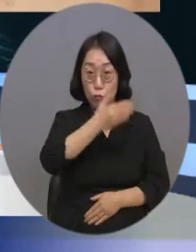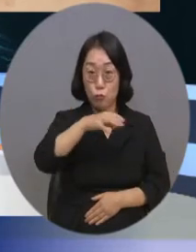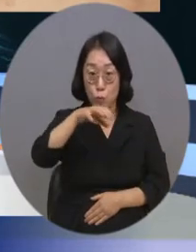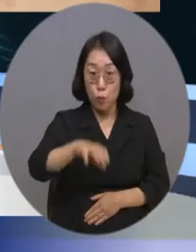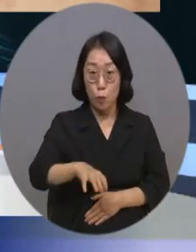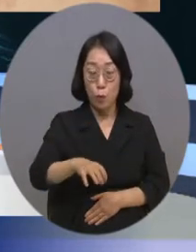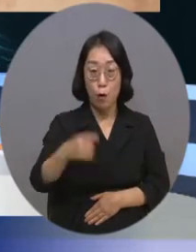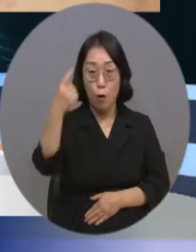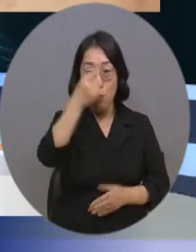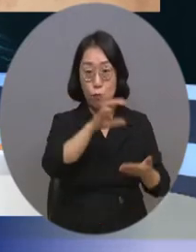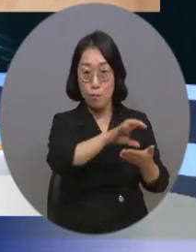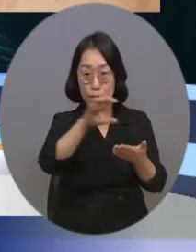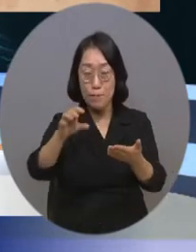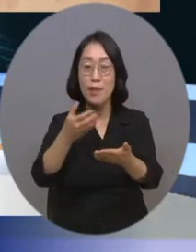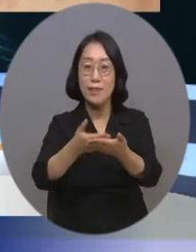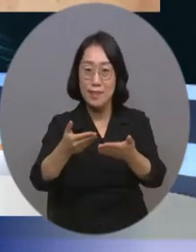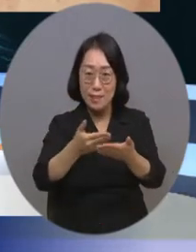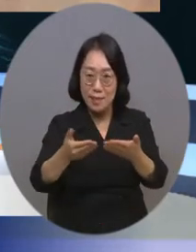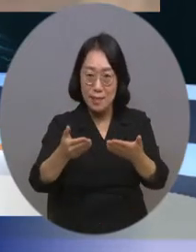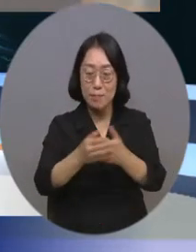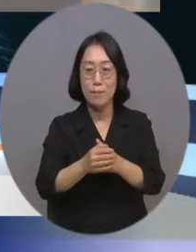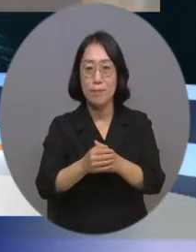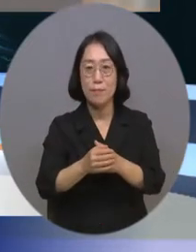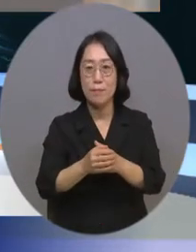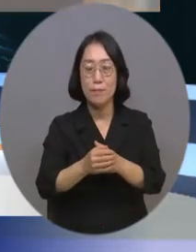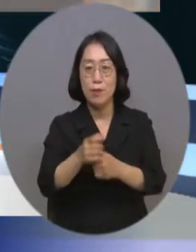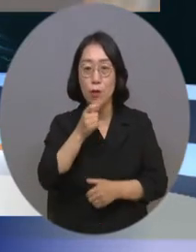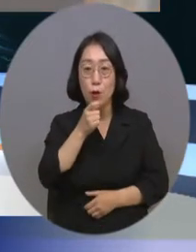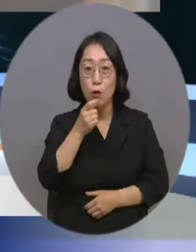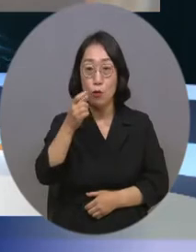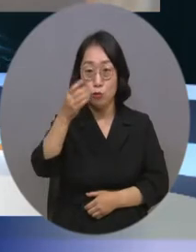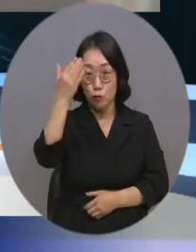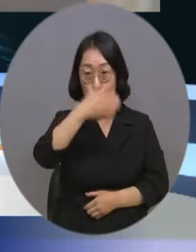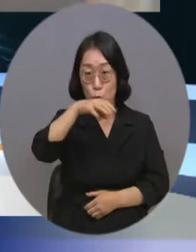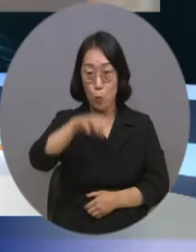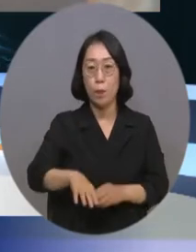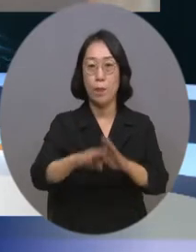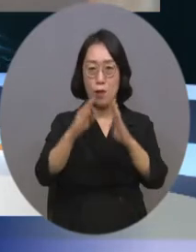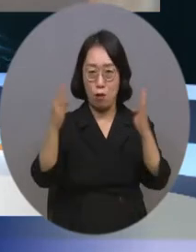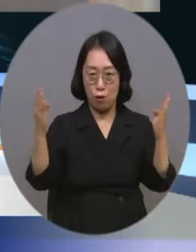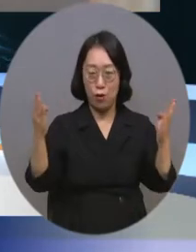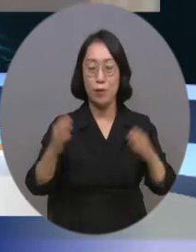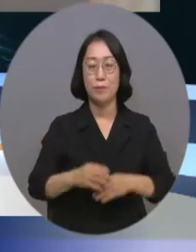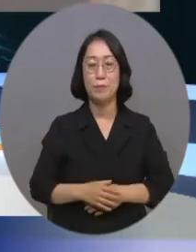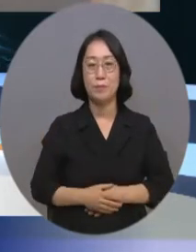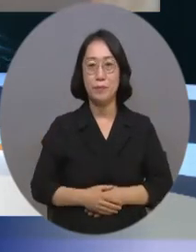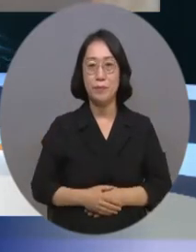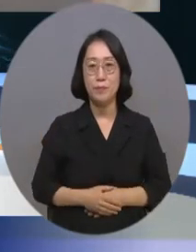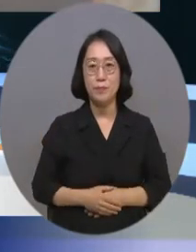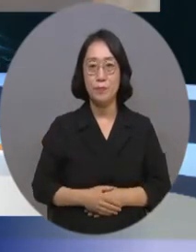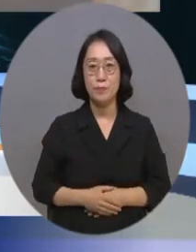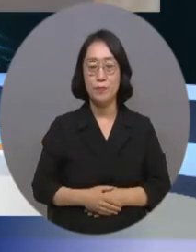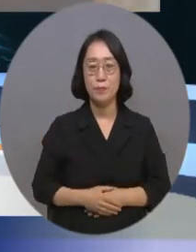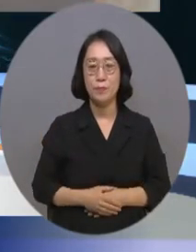담은 이인혜 작가의 초대전이 전남 여수를 찾아왔습니다. 이소영 기자가 만나봤습니다.